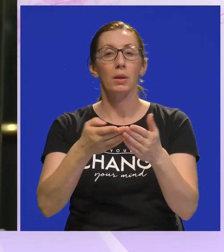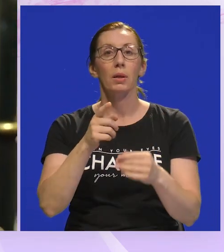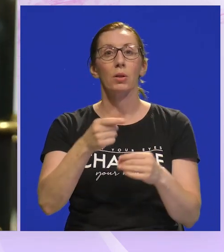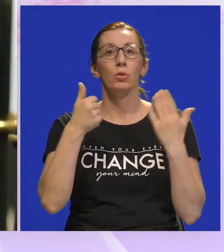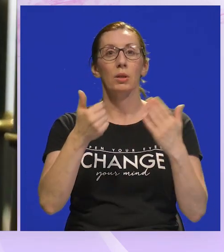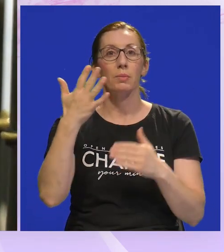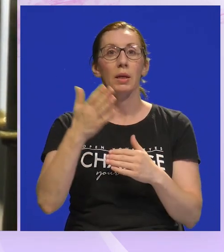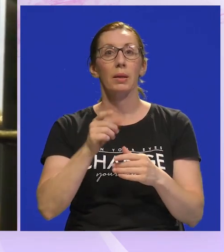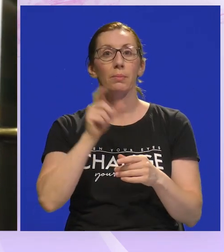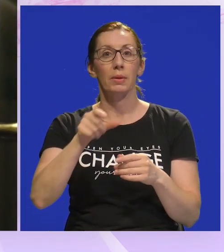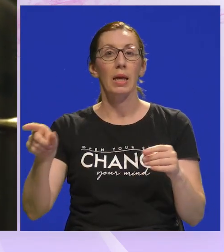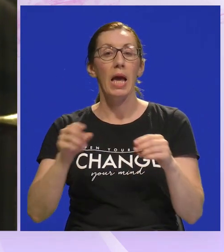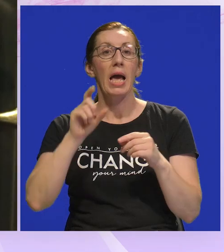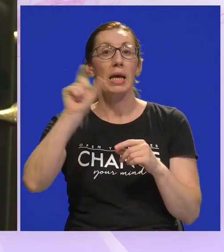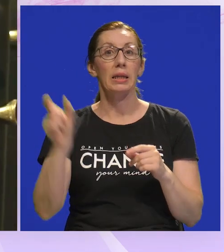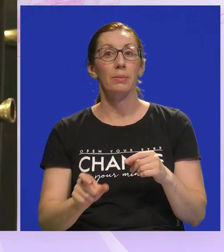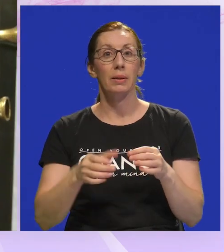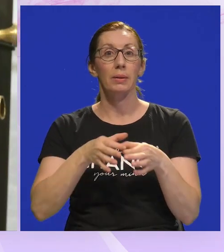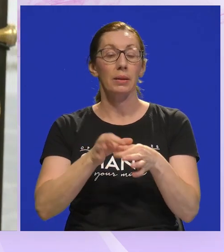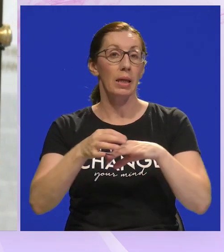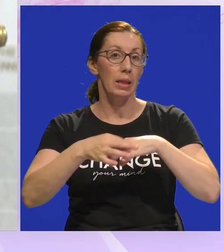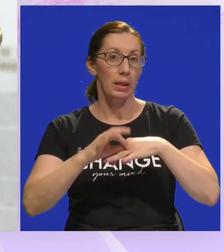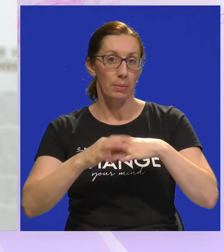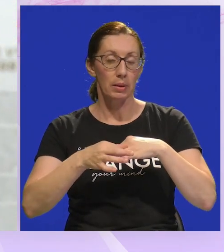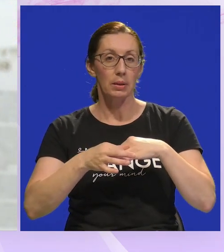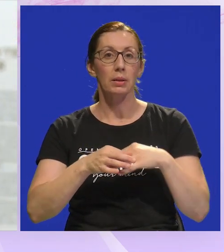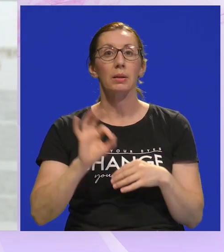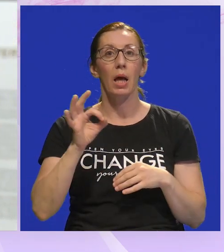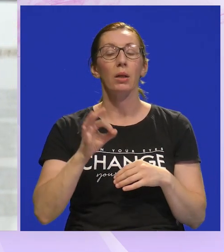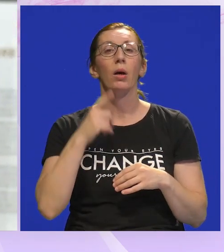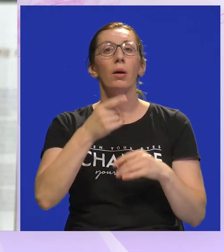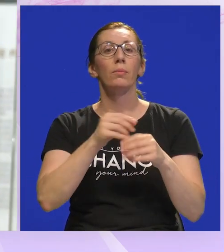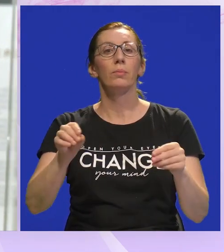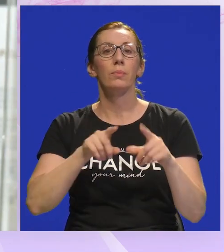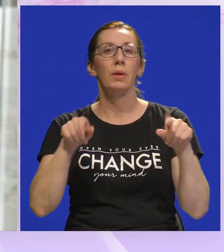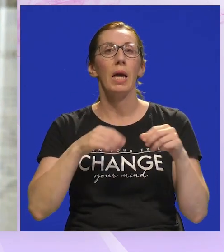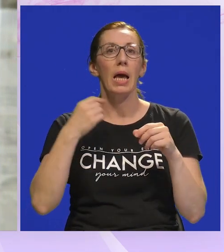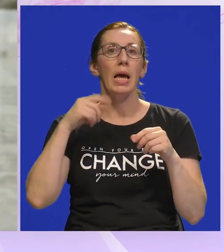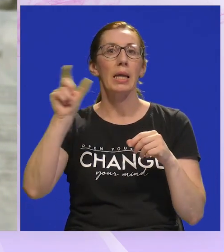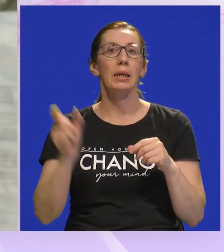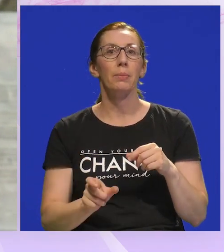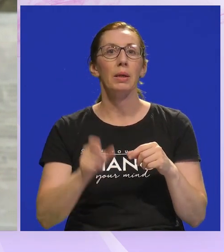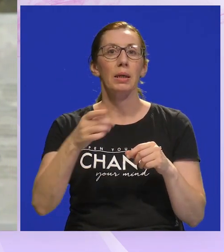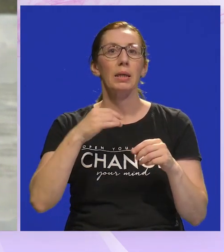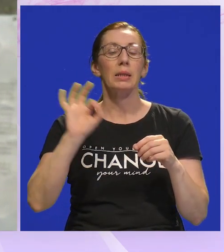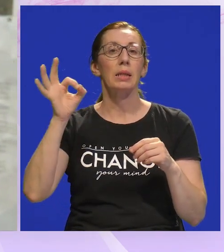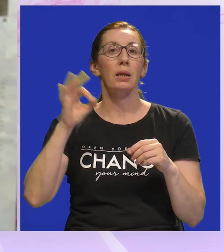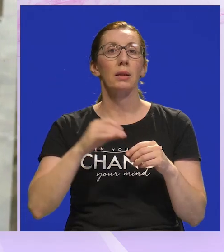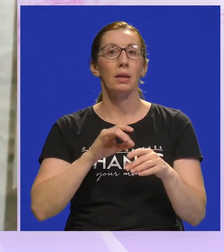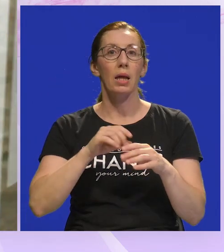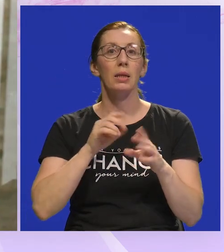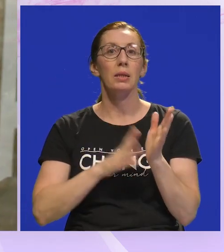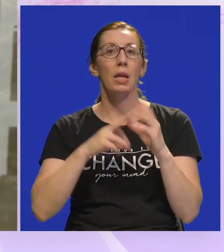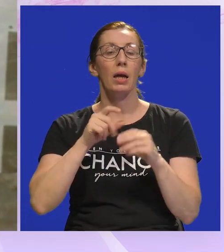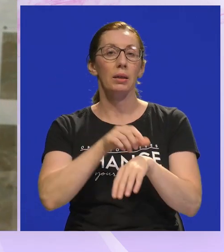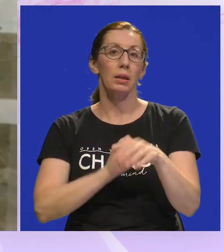predstavljeno 65 primjeraka rimskog zlatnog prstenja, a koje čini dio zbirke rimskog srebrnog i zlatnog nakita